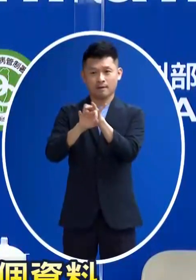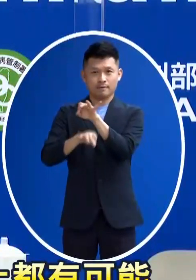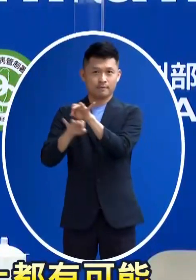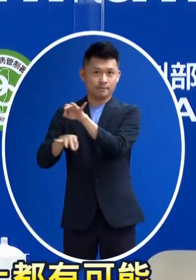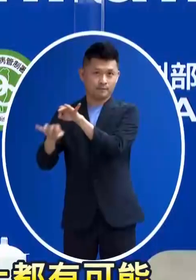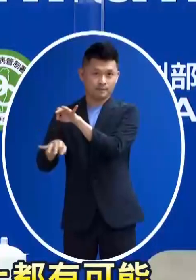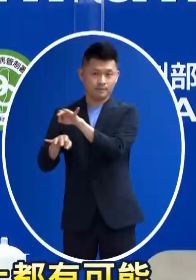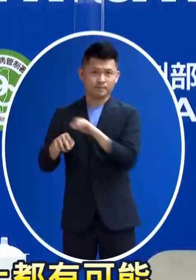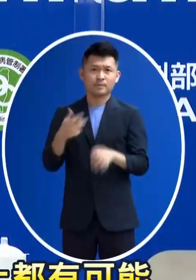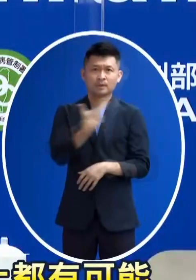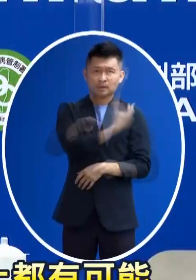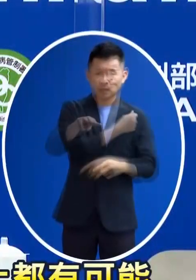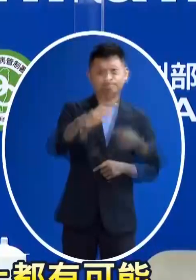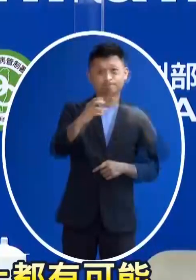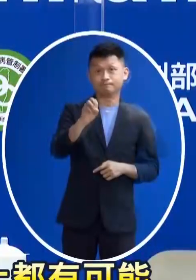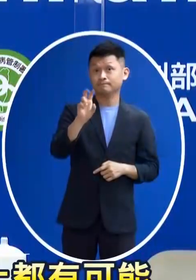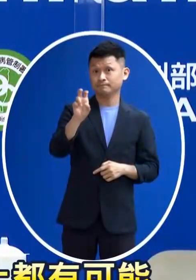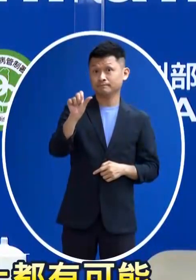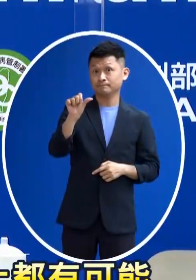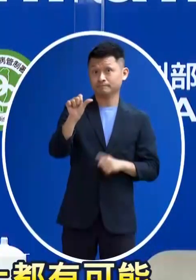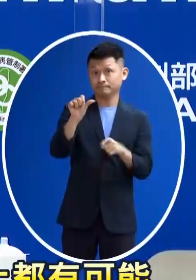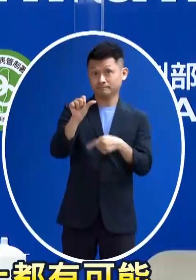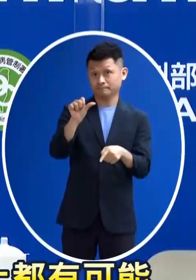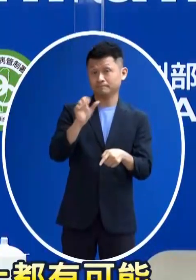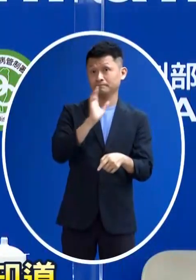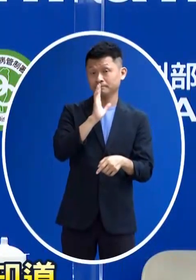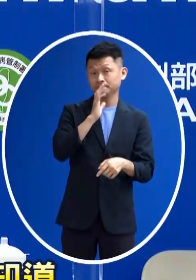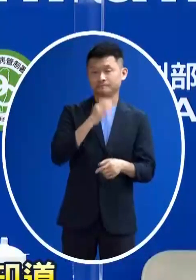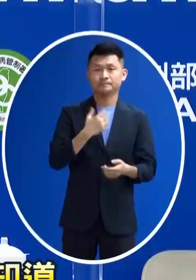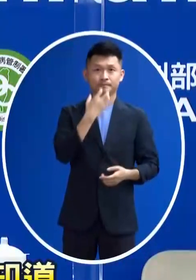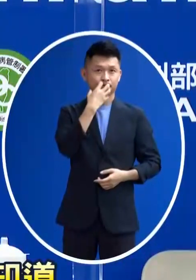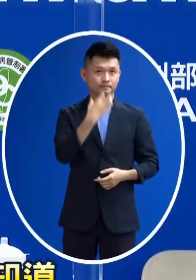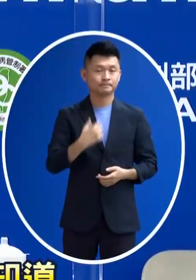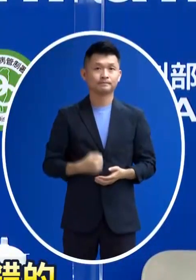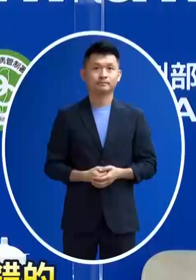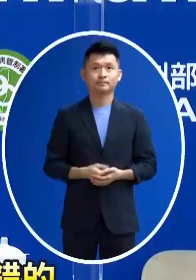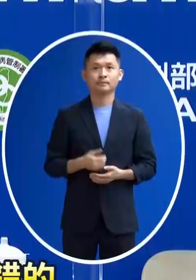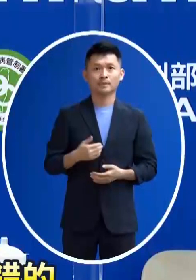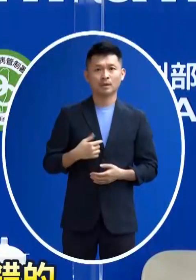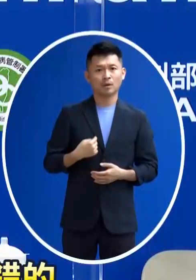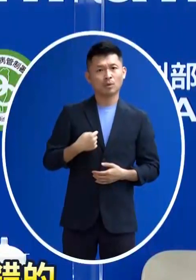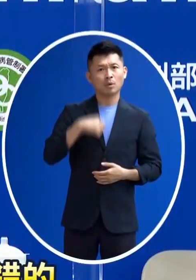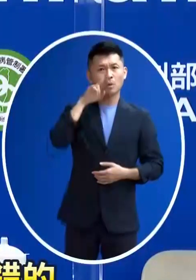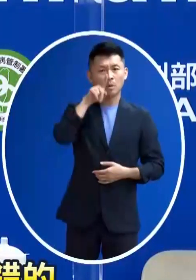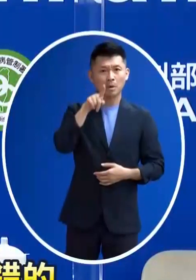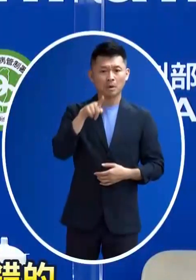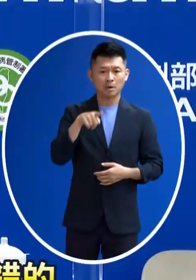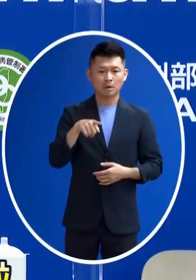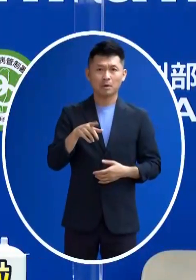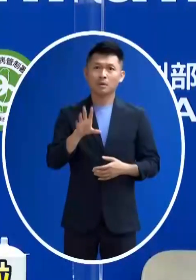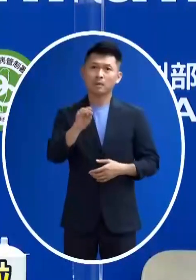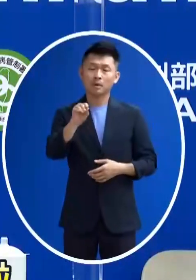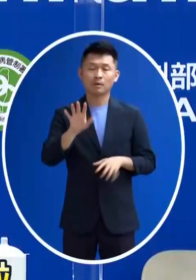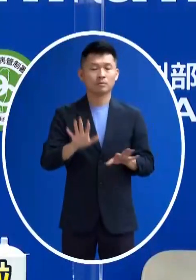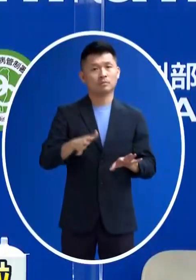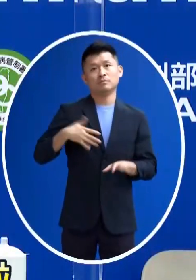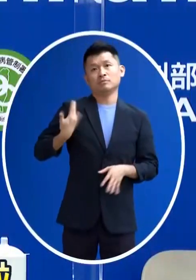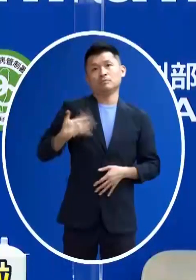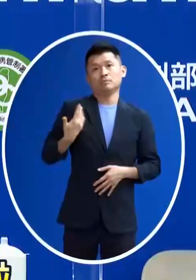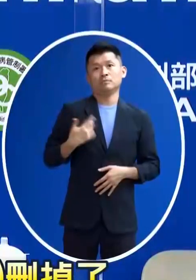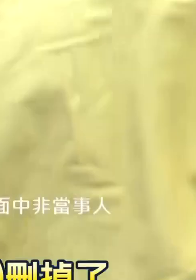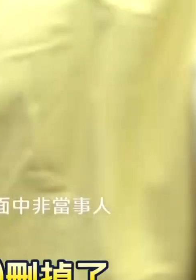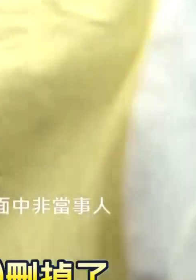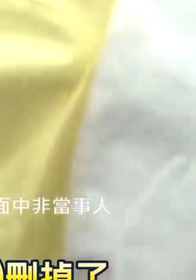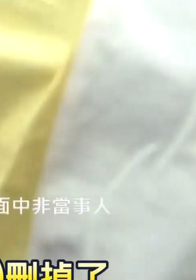到底是哪一种疫苗，实际上都有可能。至于说大家如何知道它是不是错的，现在应该不知道了，因为我们已经把它